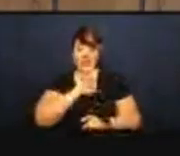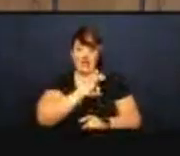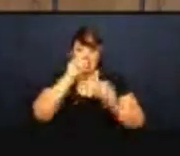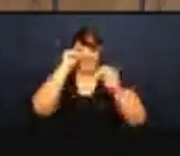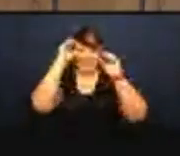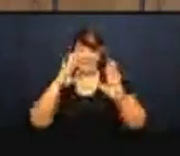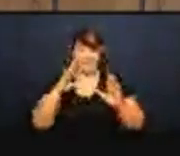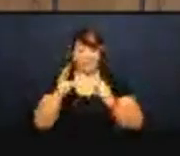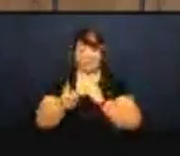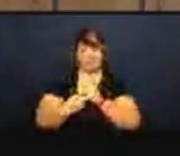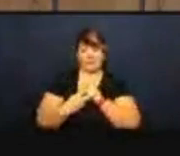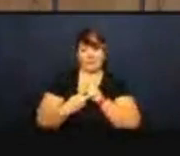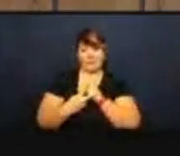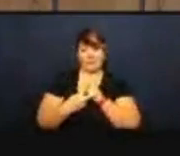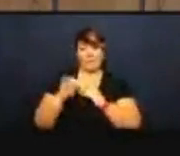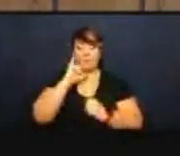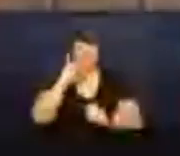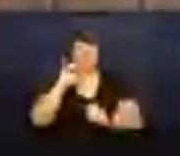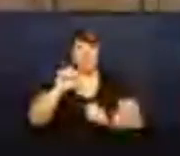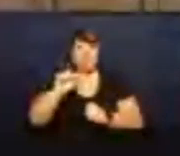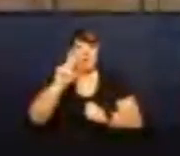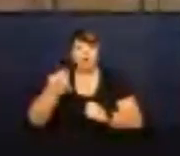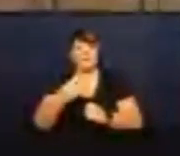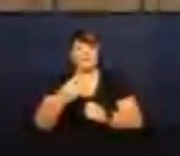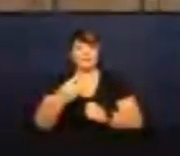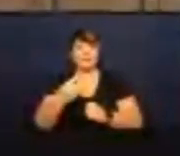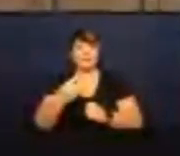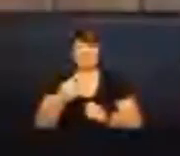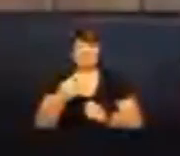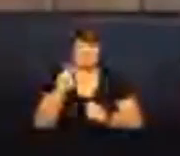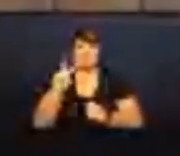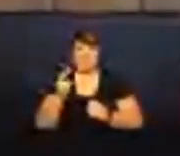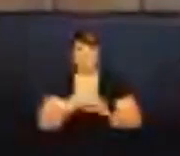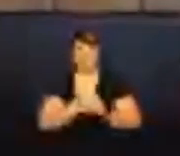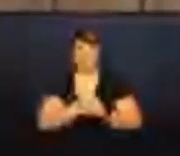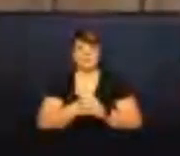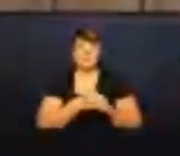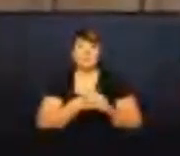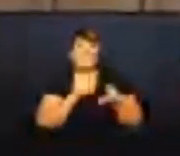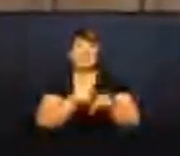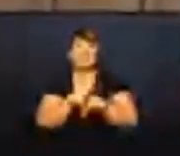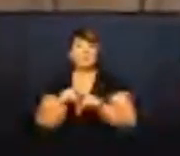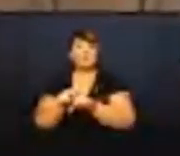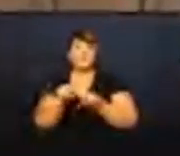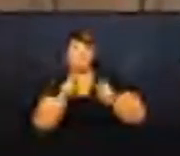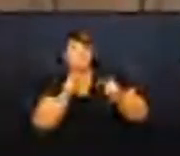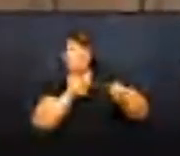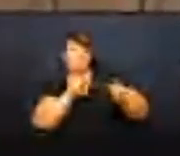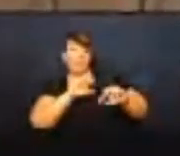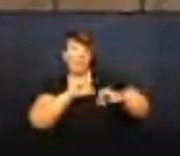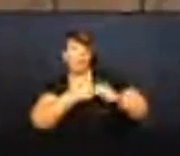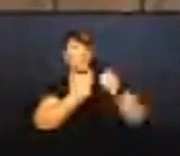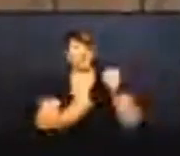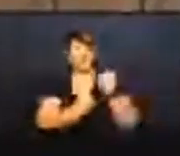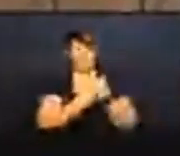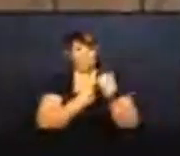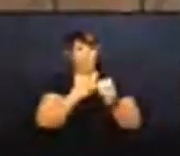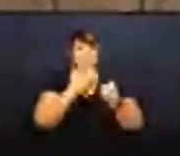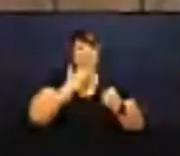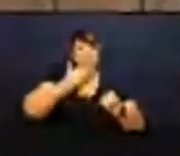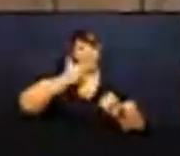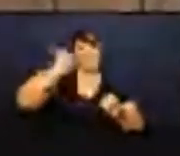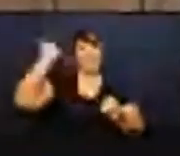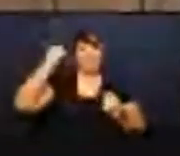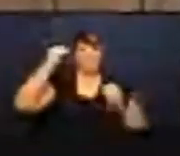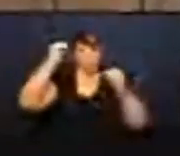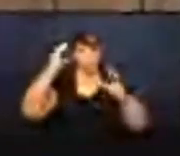kuhusiana na walimu na namna ya kudumisha walimu katika shule. Pia tutaangalia namna ya kusaidia walimu